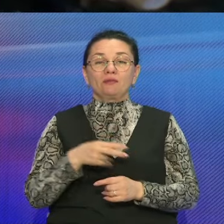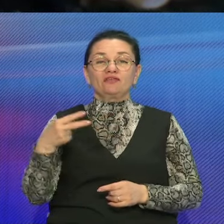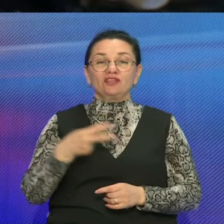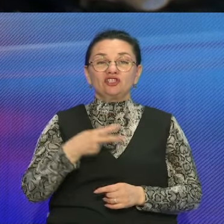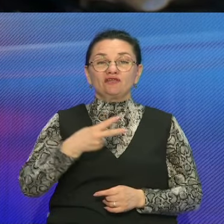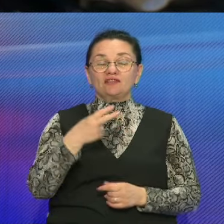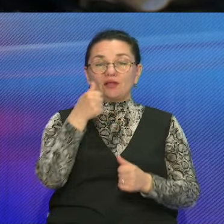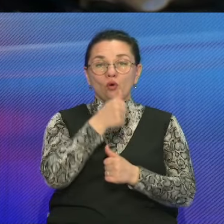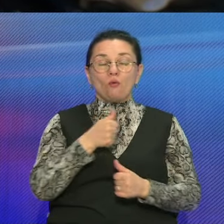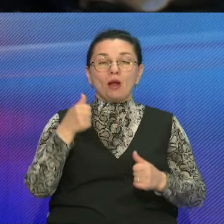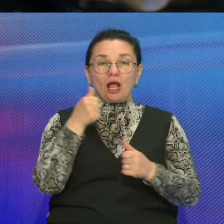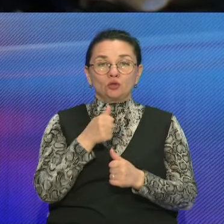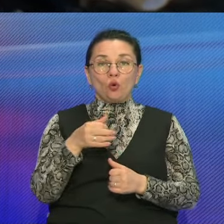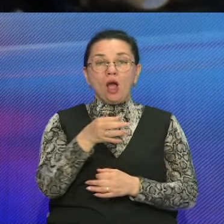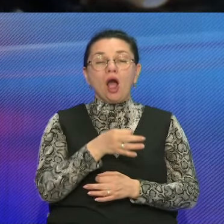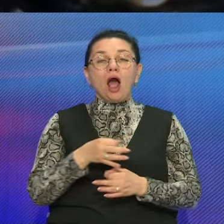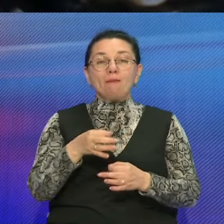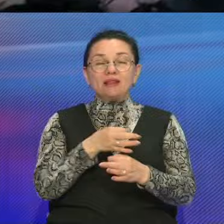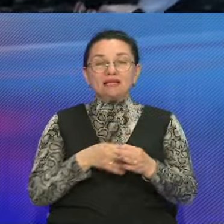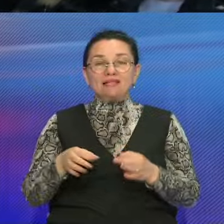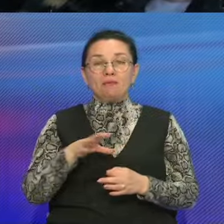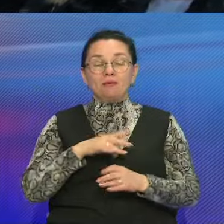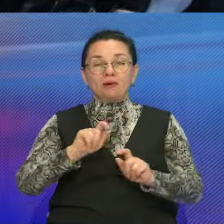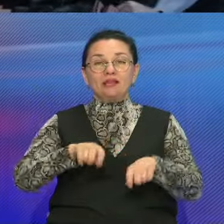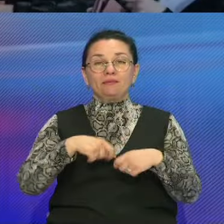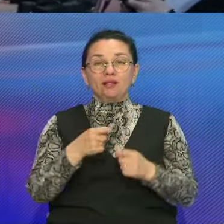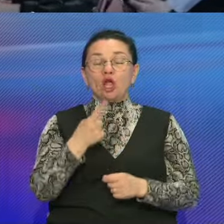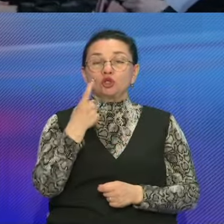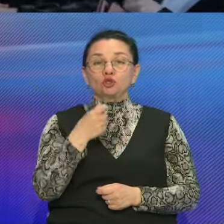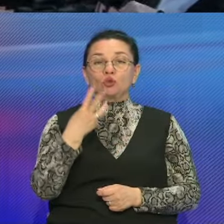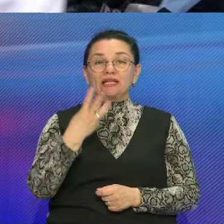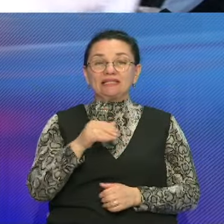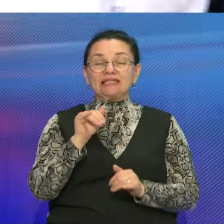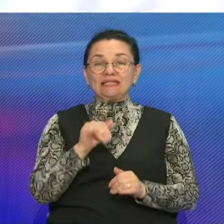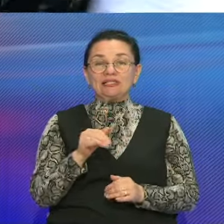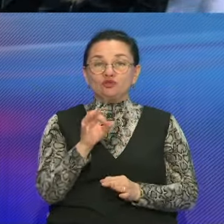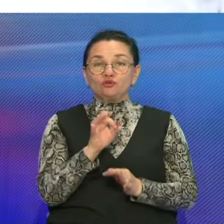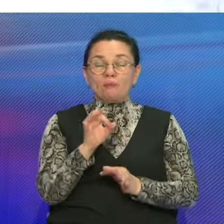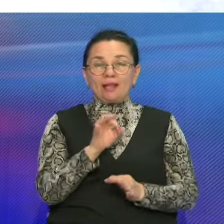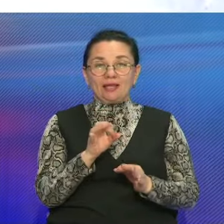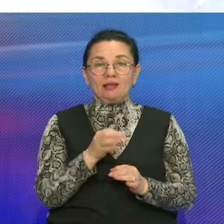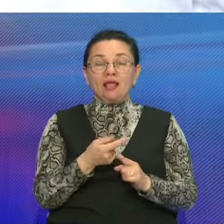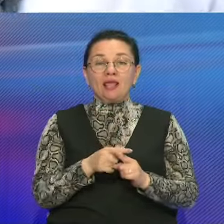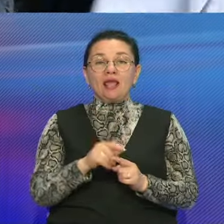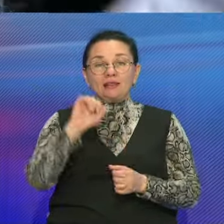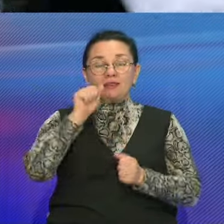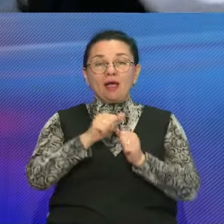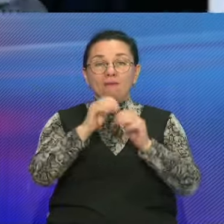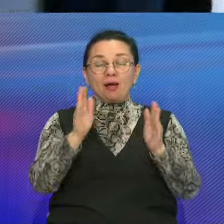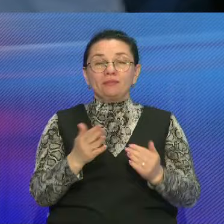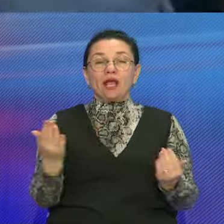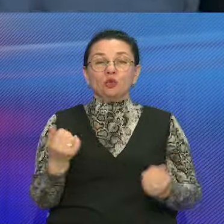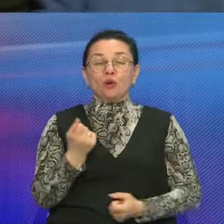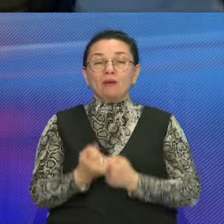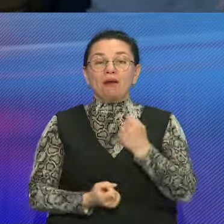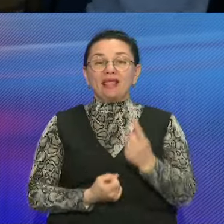у Мінську, областями країни було передадено більш за 130 тисяч монет. На монумент, який сьогодні з'явиться у Бресті, удалося